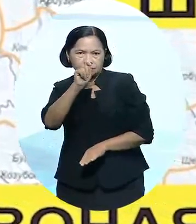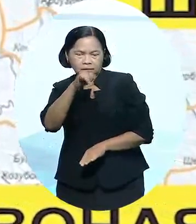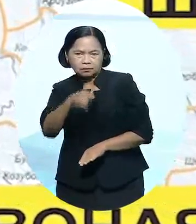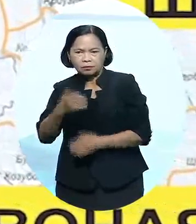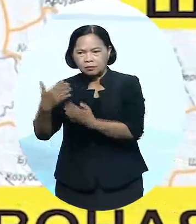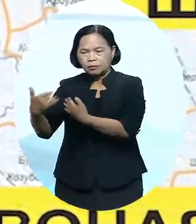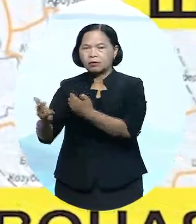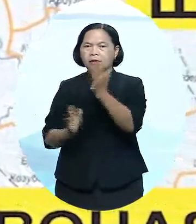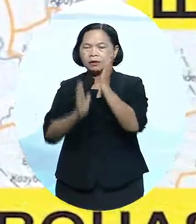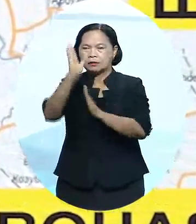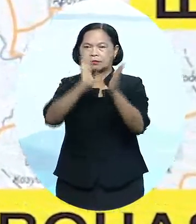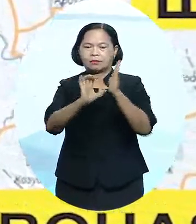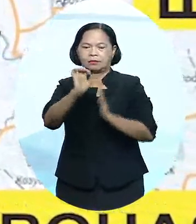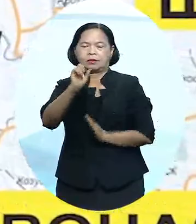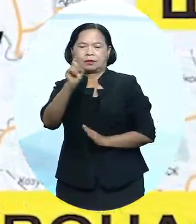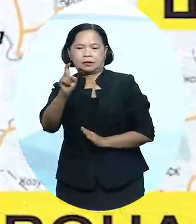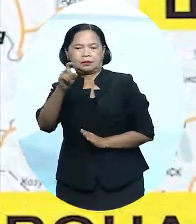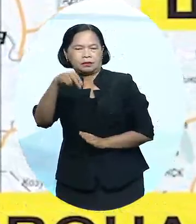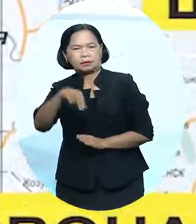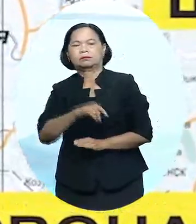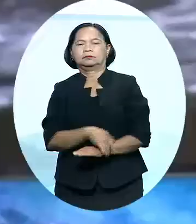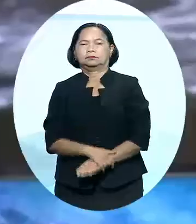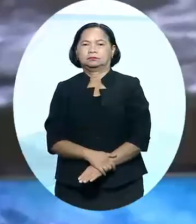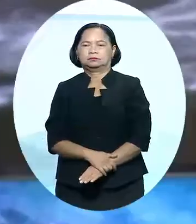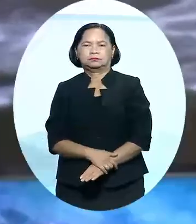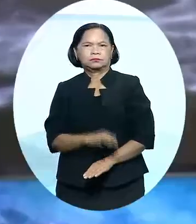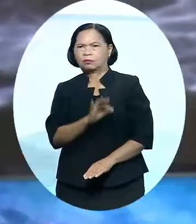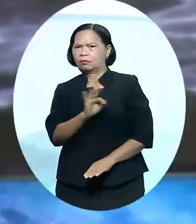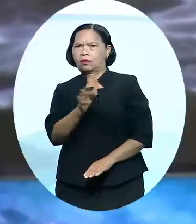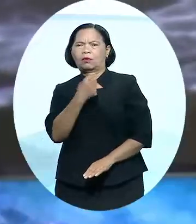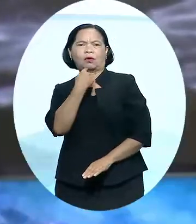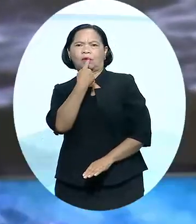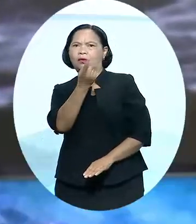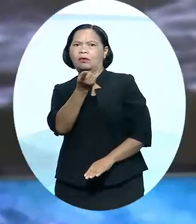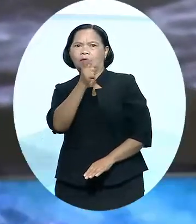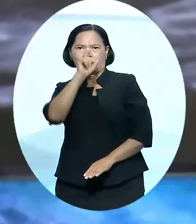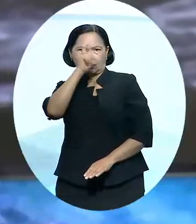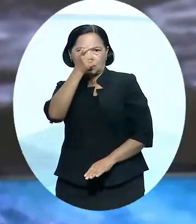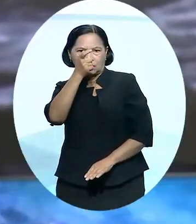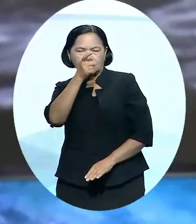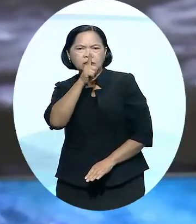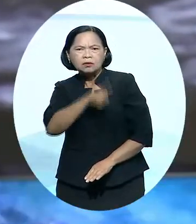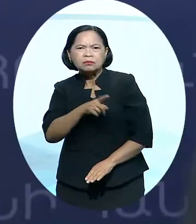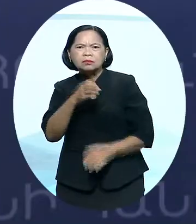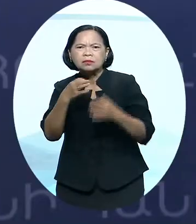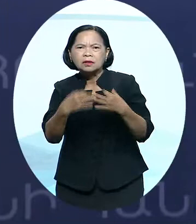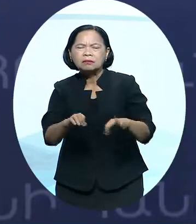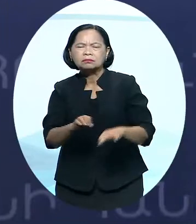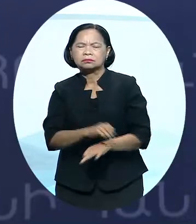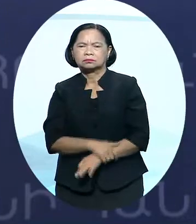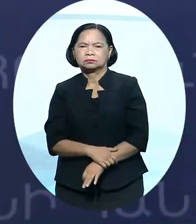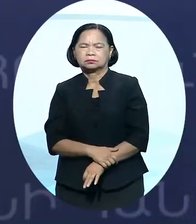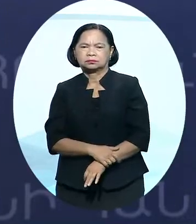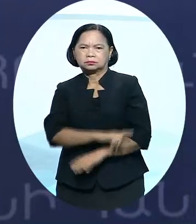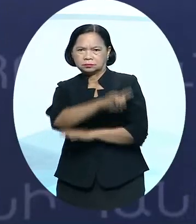bên ngoài thành phố Sapa projets Tuy nhiên các tuyên bố trên của khí nghe chưa thể được xác mình một cách Độc Lập